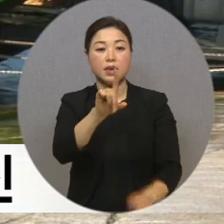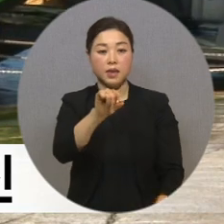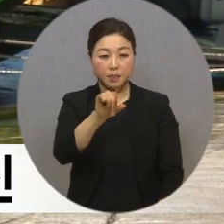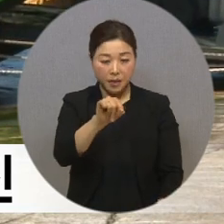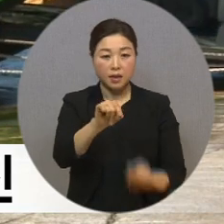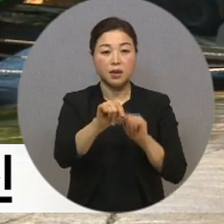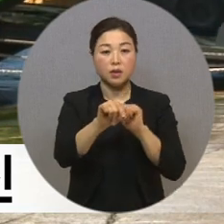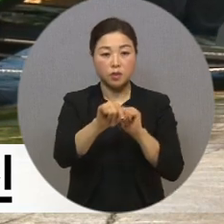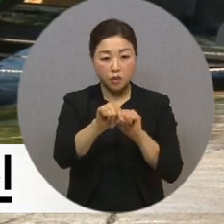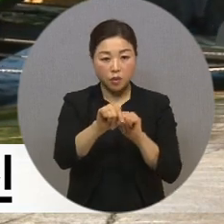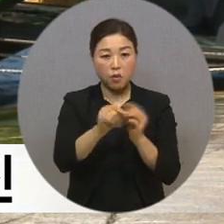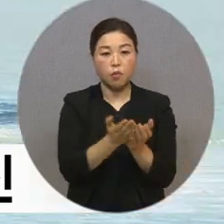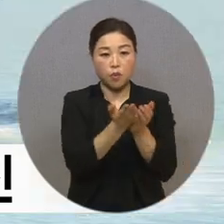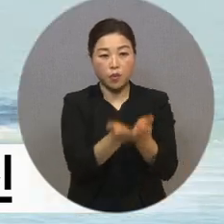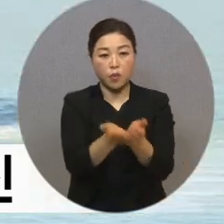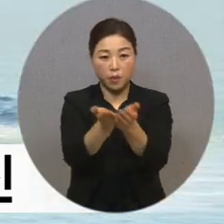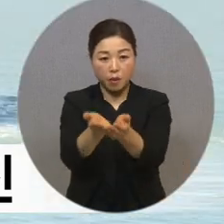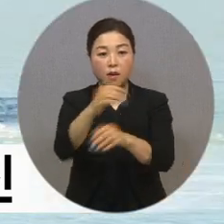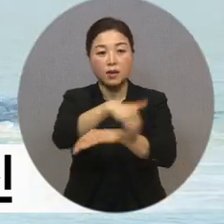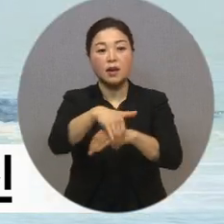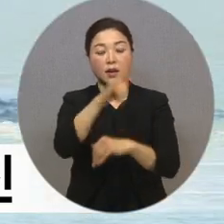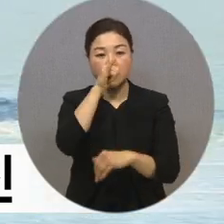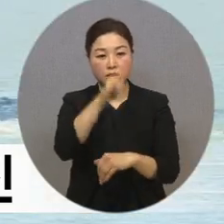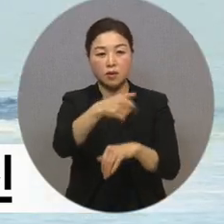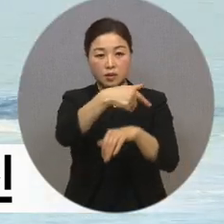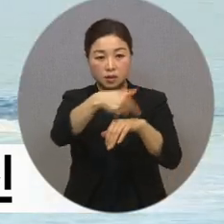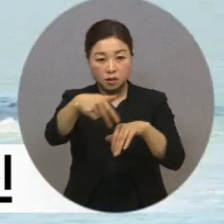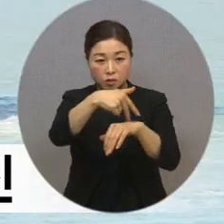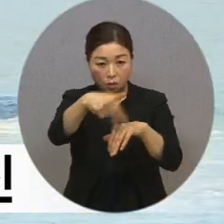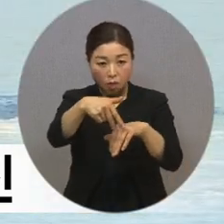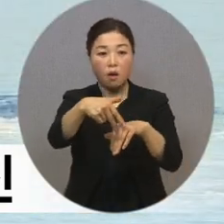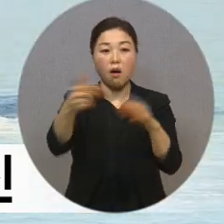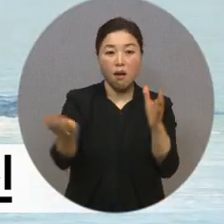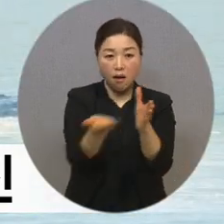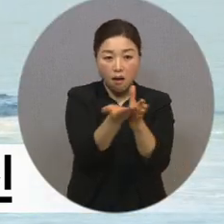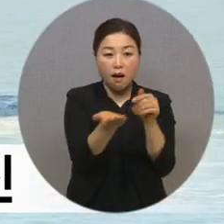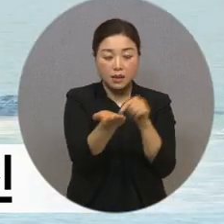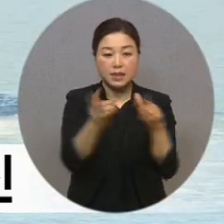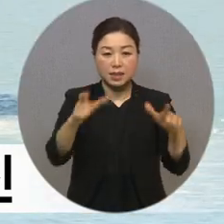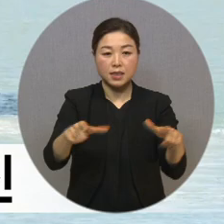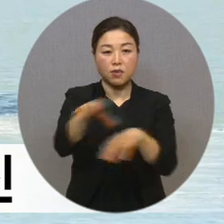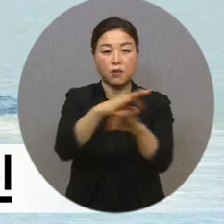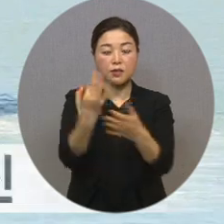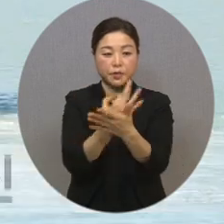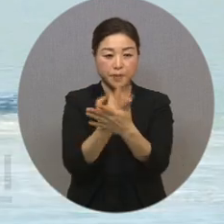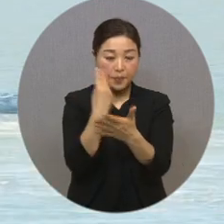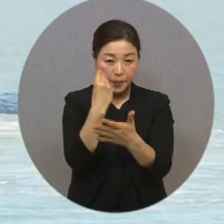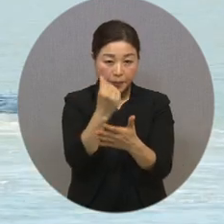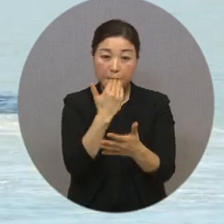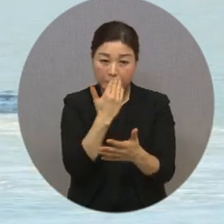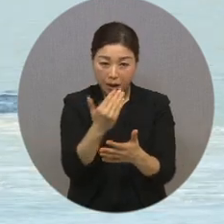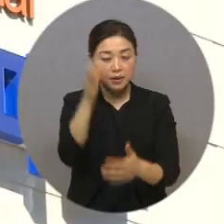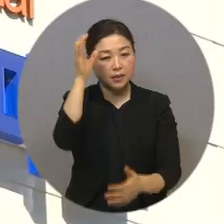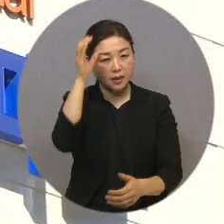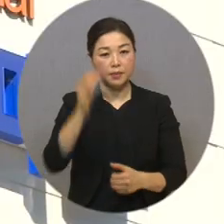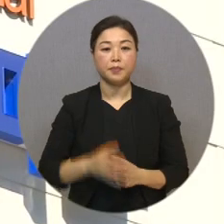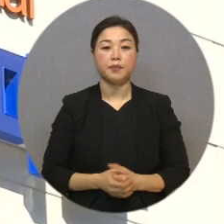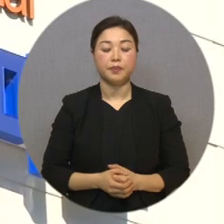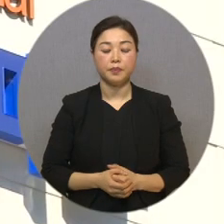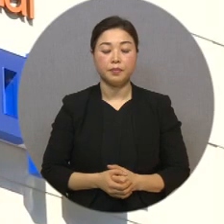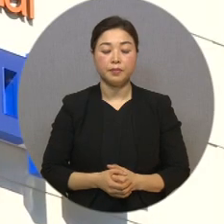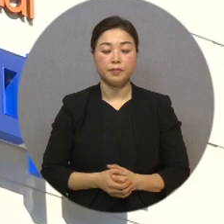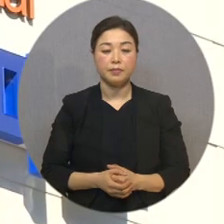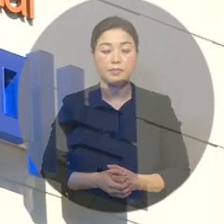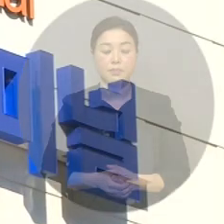여객선 취항을 추진할 계획이라 진도항이 서남권 지역 경제 활성화에 이바지할 수 있을지 주목됩니다.